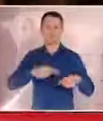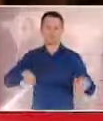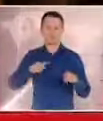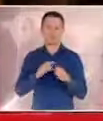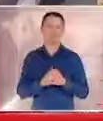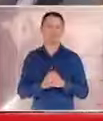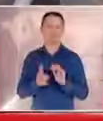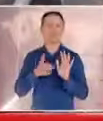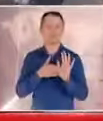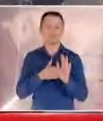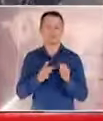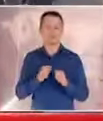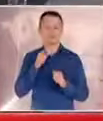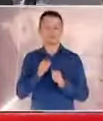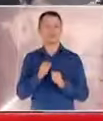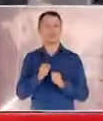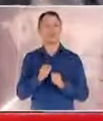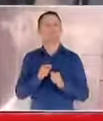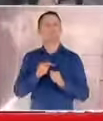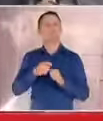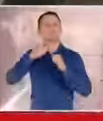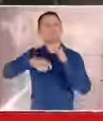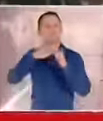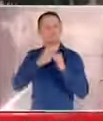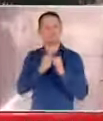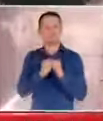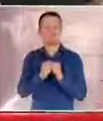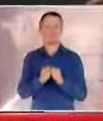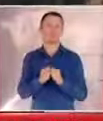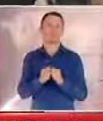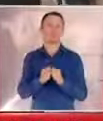că acest gen de producții sunt băgate în seamă și